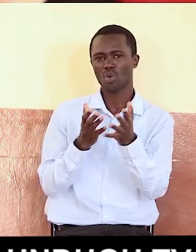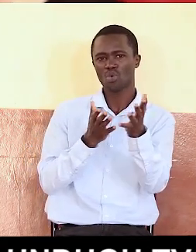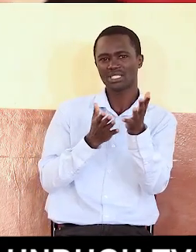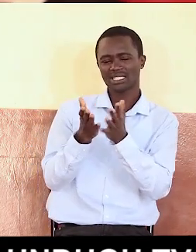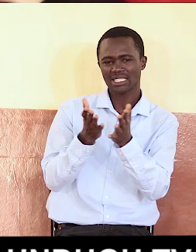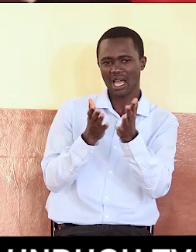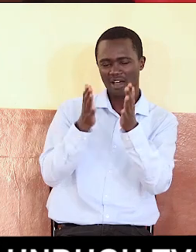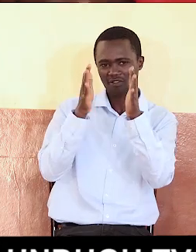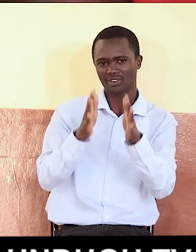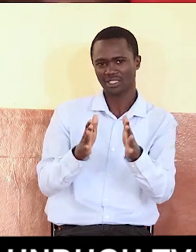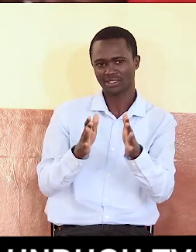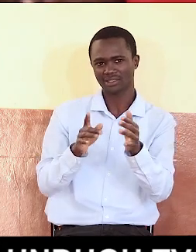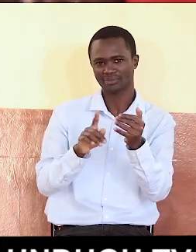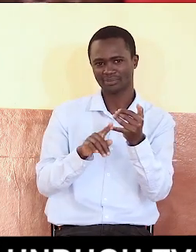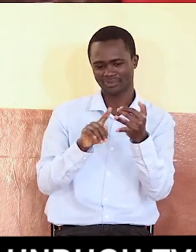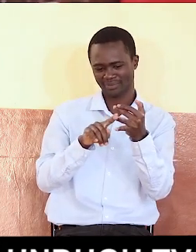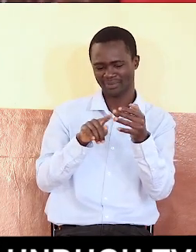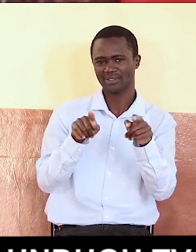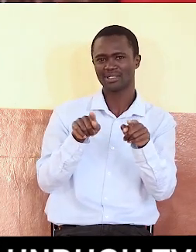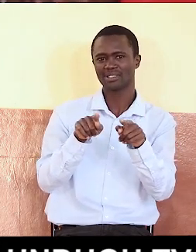shahidi